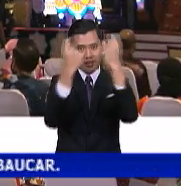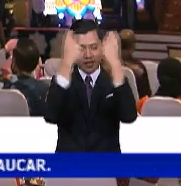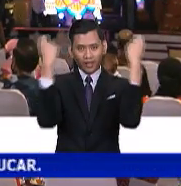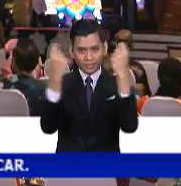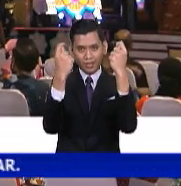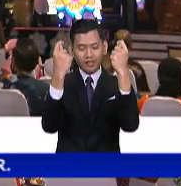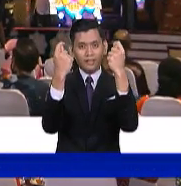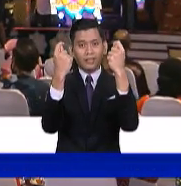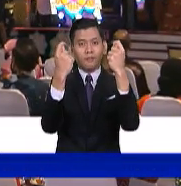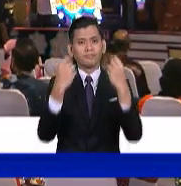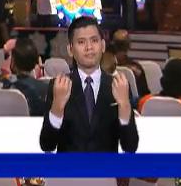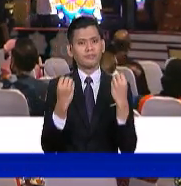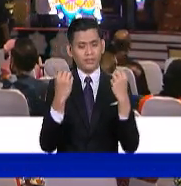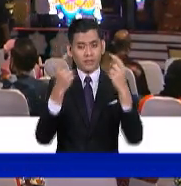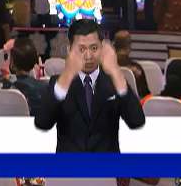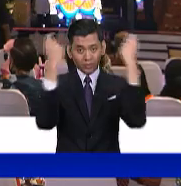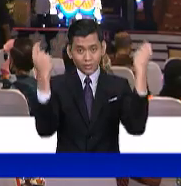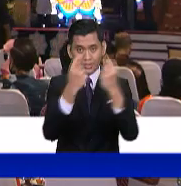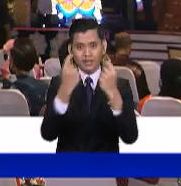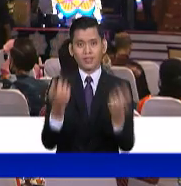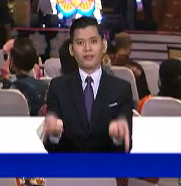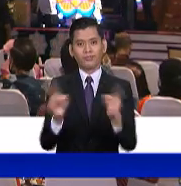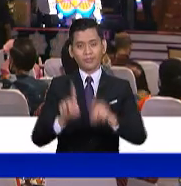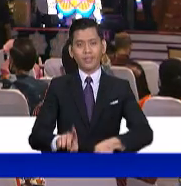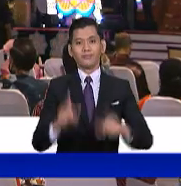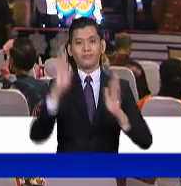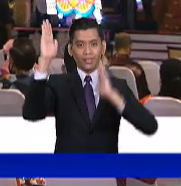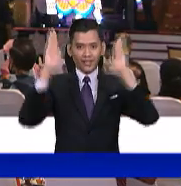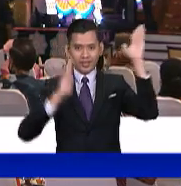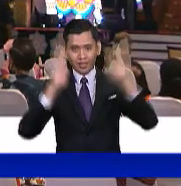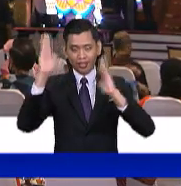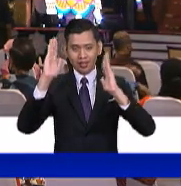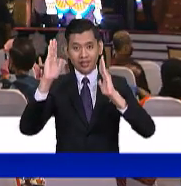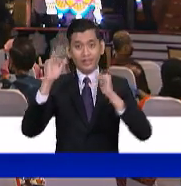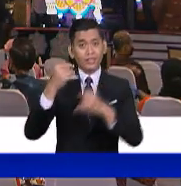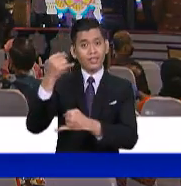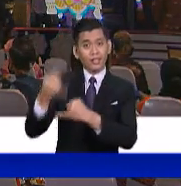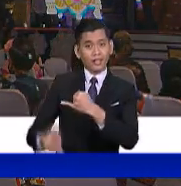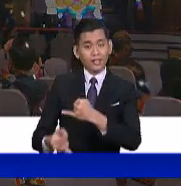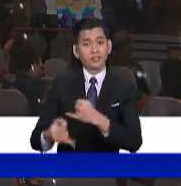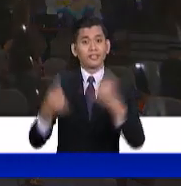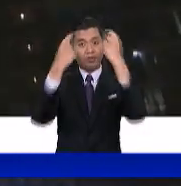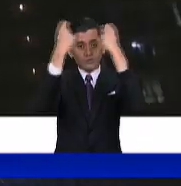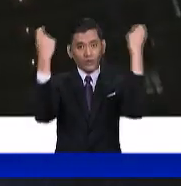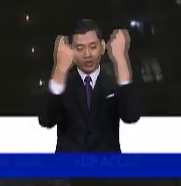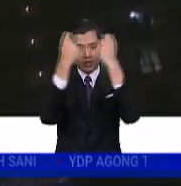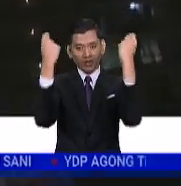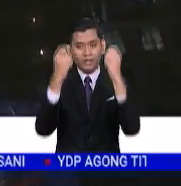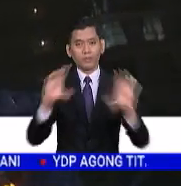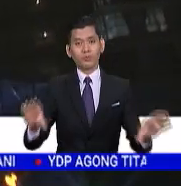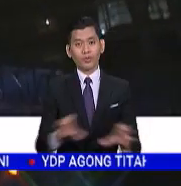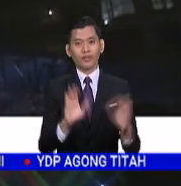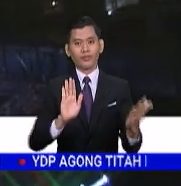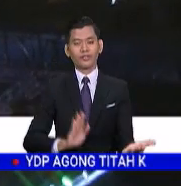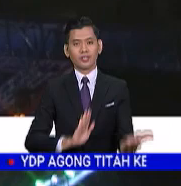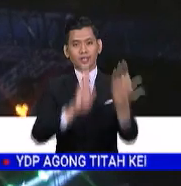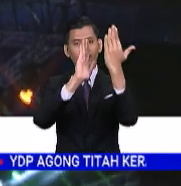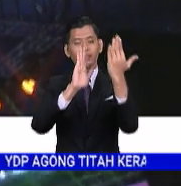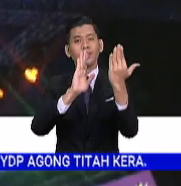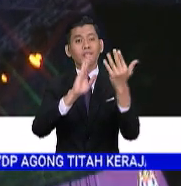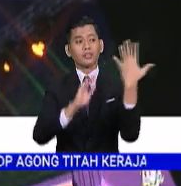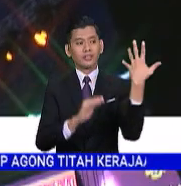di negara ini. Dan untuk makluman semua, kali terakhir sambutan MRTM ini diadakan secara fizikal adalah